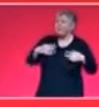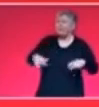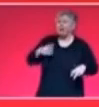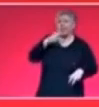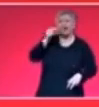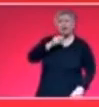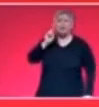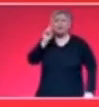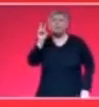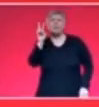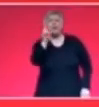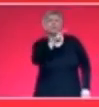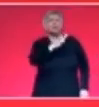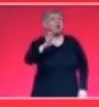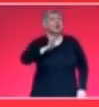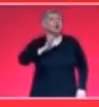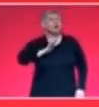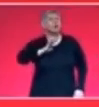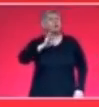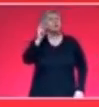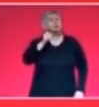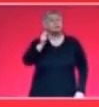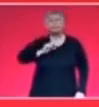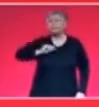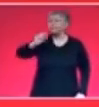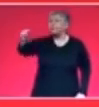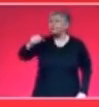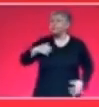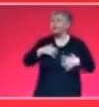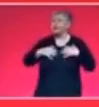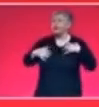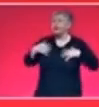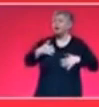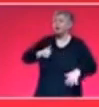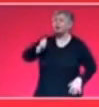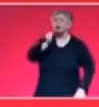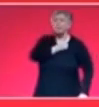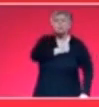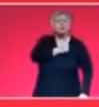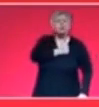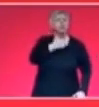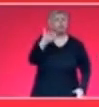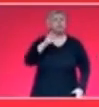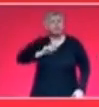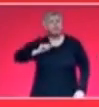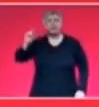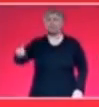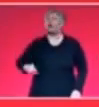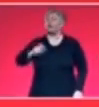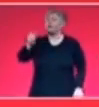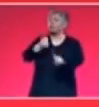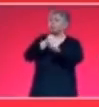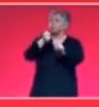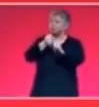ανθρώπους που έχουν τις ίδιες αγωνίες μαζί μου. Πιστεύουν σε αυτά που και εγώ πιστεύω. Αγωνίζονται για αυτά που